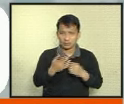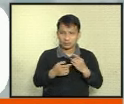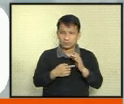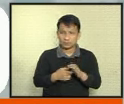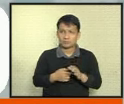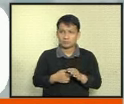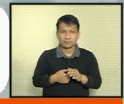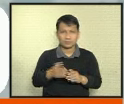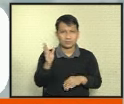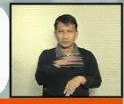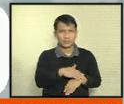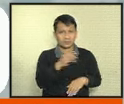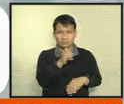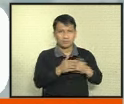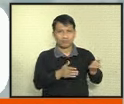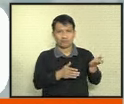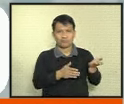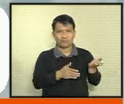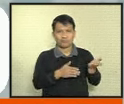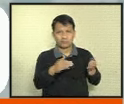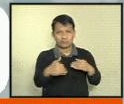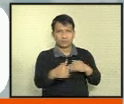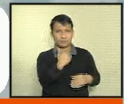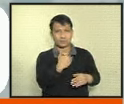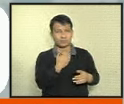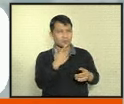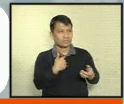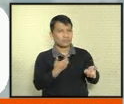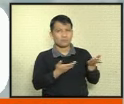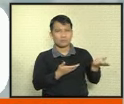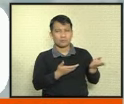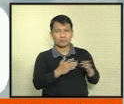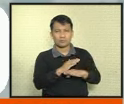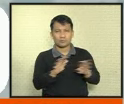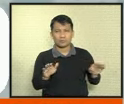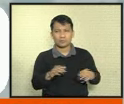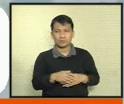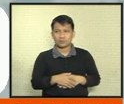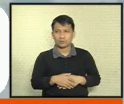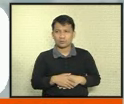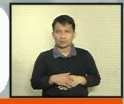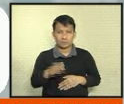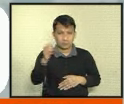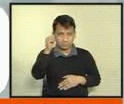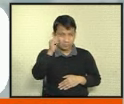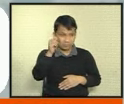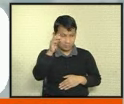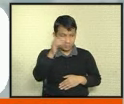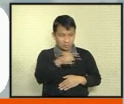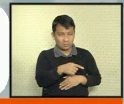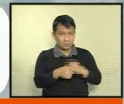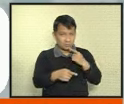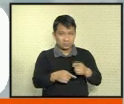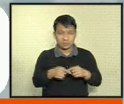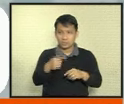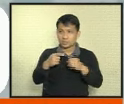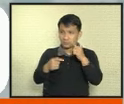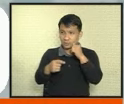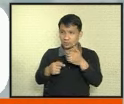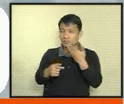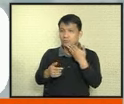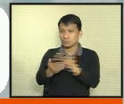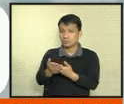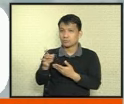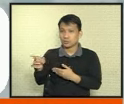po ano yan, hindi ko po hiningi sa kanya yan. Bigla lang niyang ipinadala yan, wala akong hinihingi sa kanya. Hindi, kaya nga ma'am, sir, ang ibig sabihin lang, ito pong si Ms. Ramos, napakabait